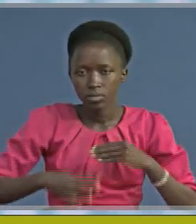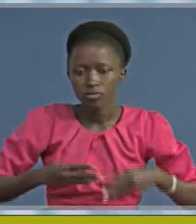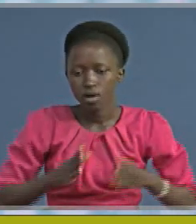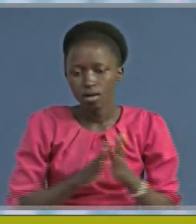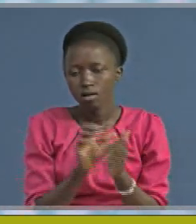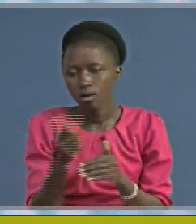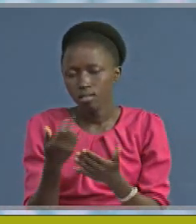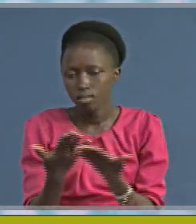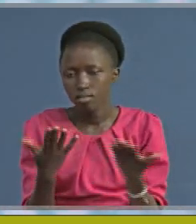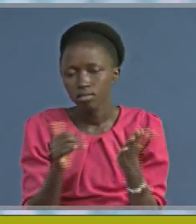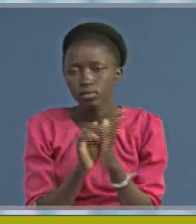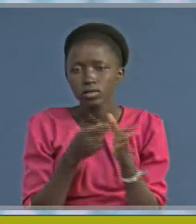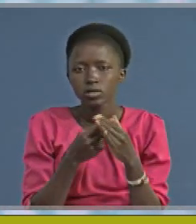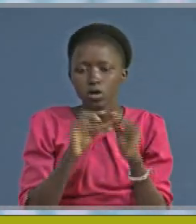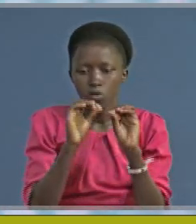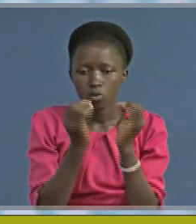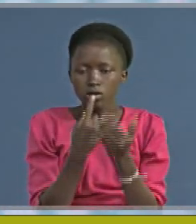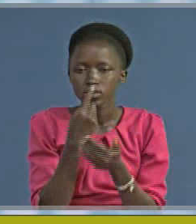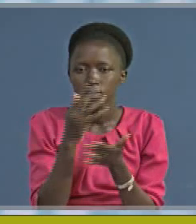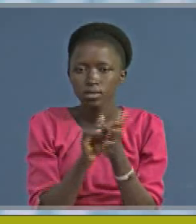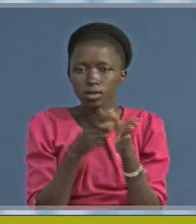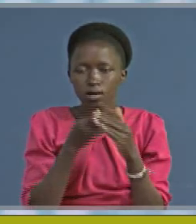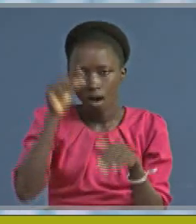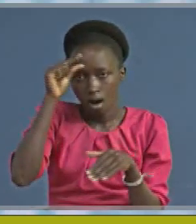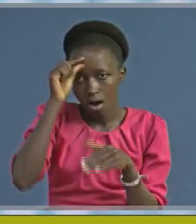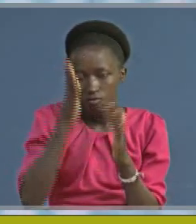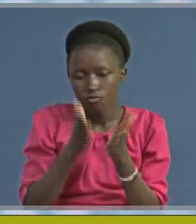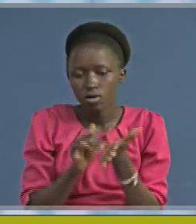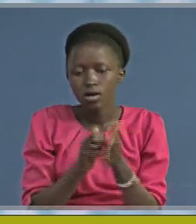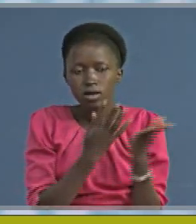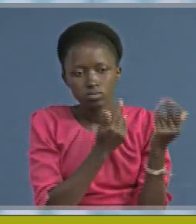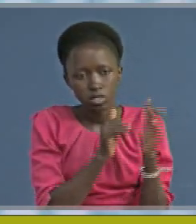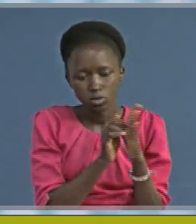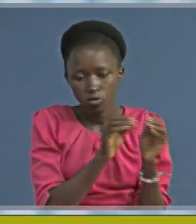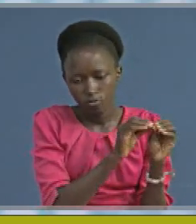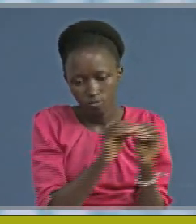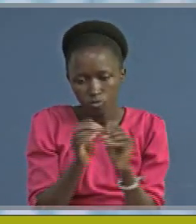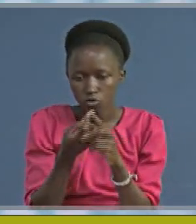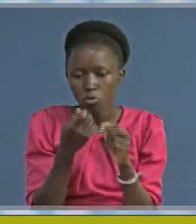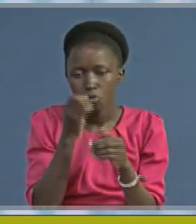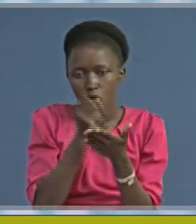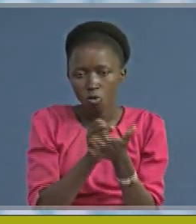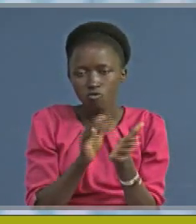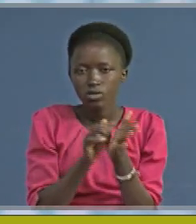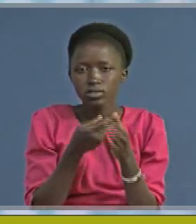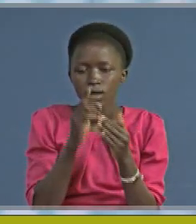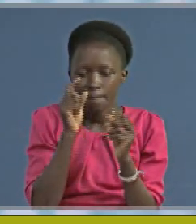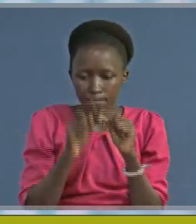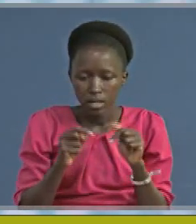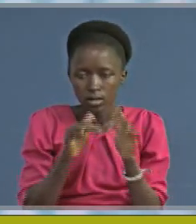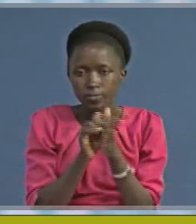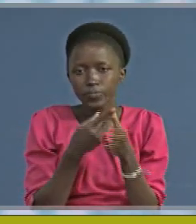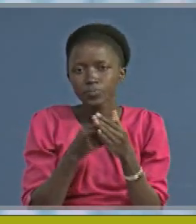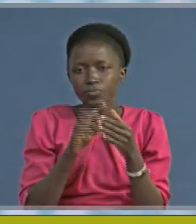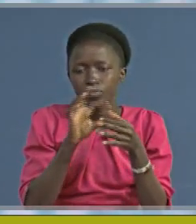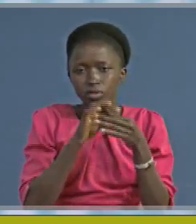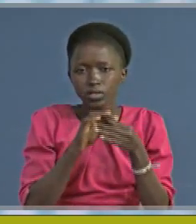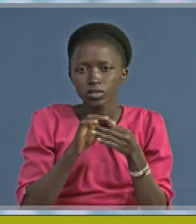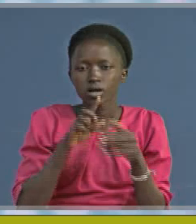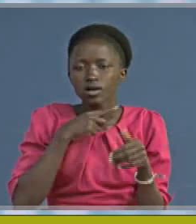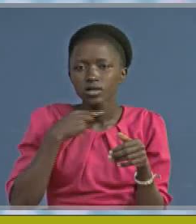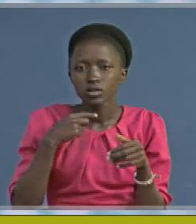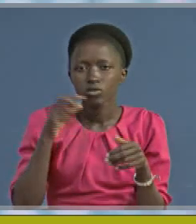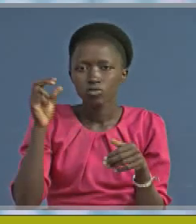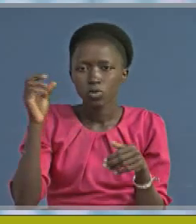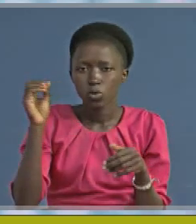miongoni mwa mengine. Mashirika hayo yanadai kuwa gavana huyo anafaa kungatuliwa afisini mara moja. Obado anayehusishwa na mauaji ya Sharon